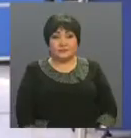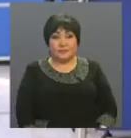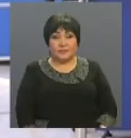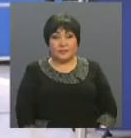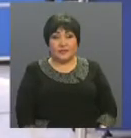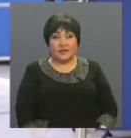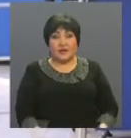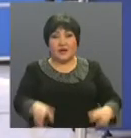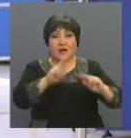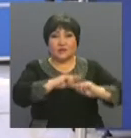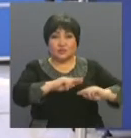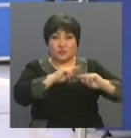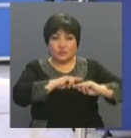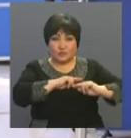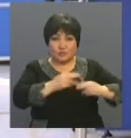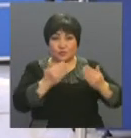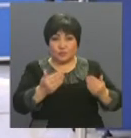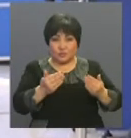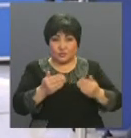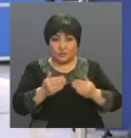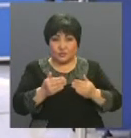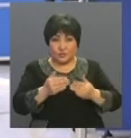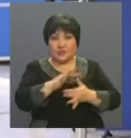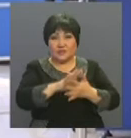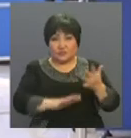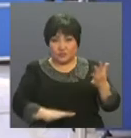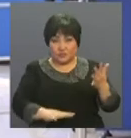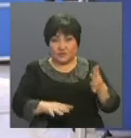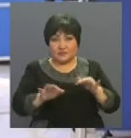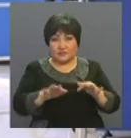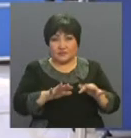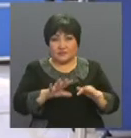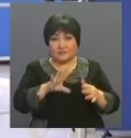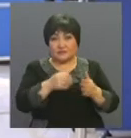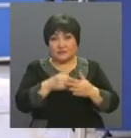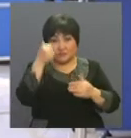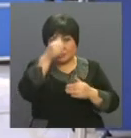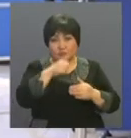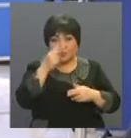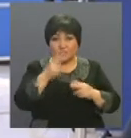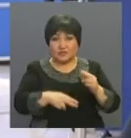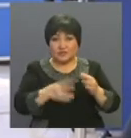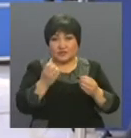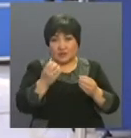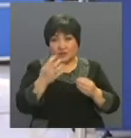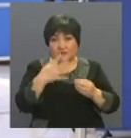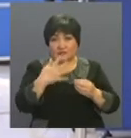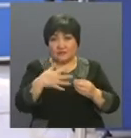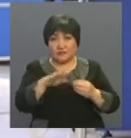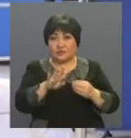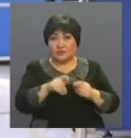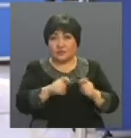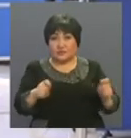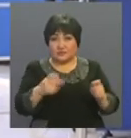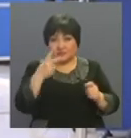Жұмыс бүгін жүріп жатыр. Сондай-ақ жылдың аяғына шейін тағы 54 ашамыз. Сосын 2 жылдың ішінде